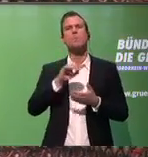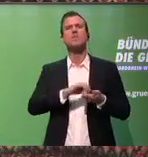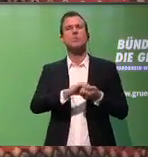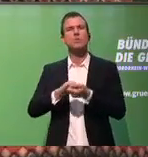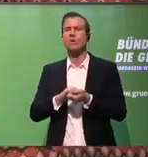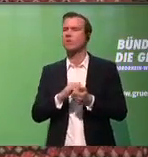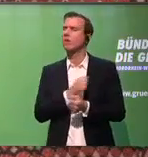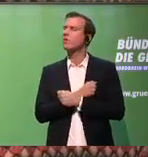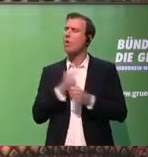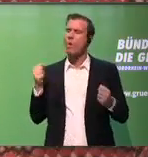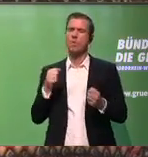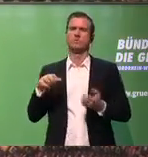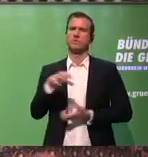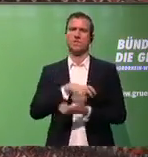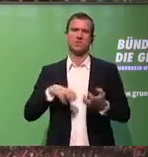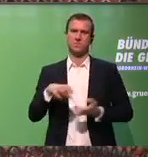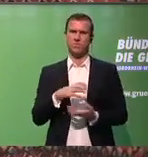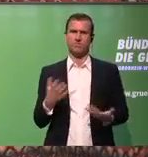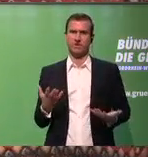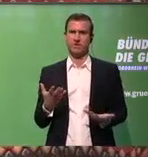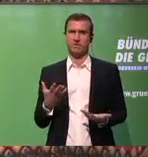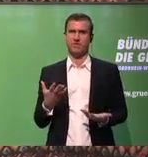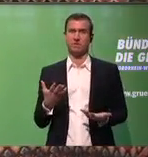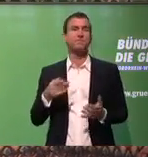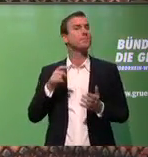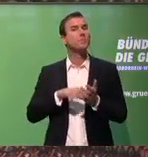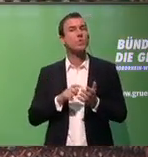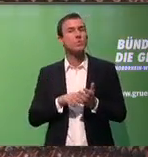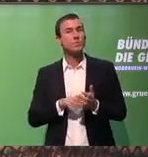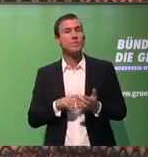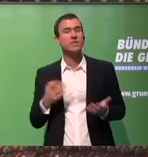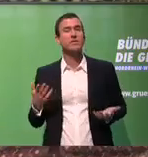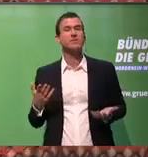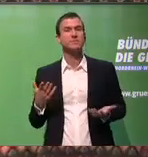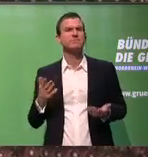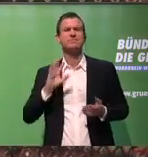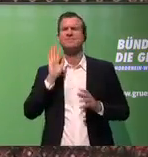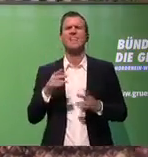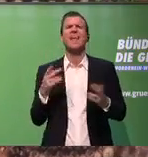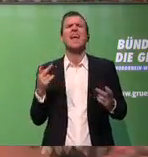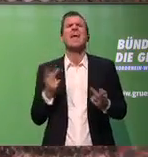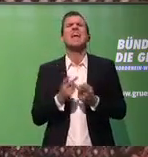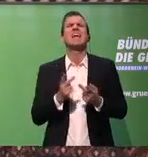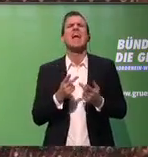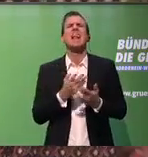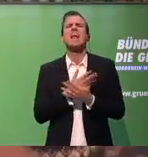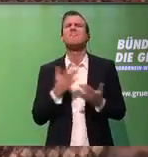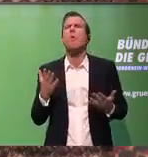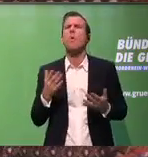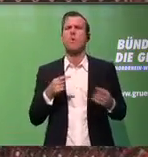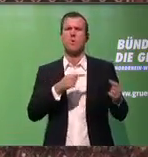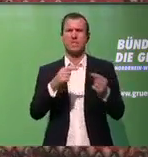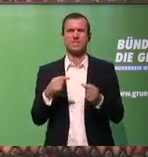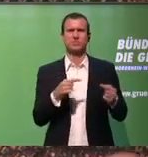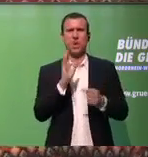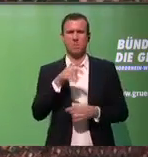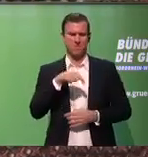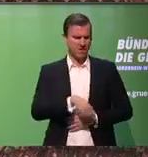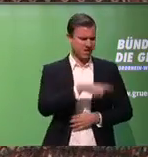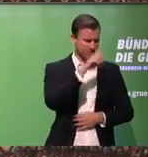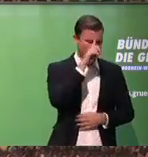eine Katastrophe. Und zwar deshalb, weil das, was egal wo man es diskutiert, ob in Deutschland,